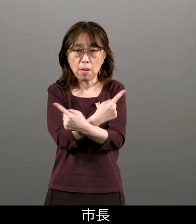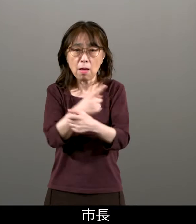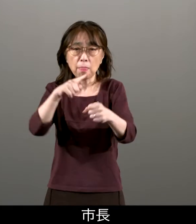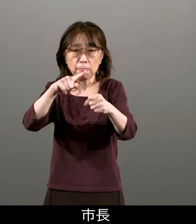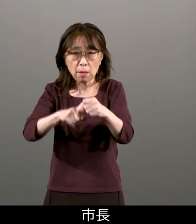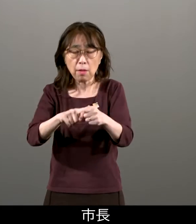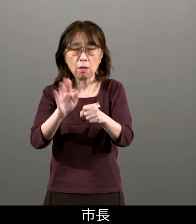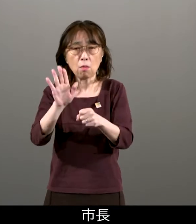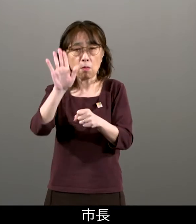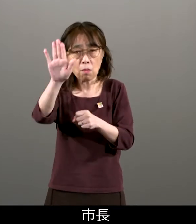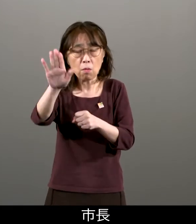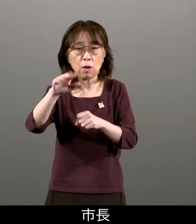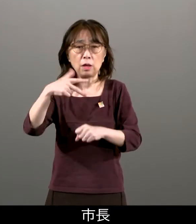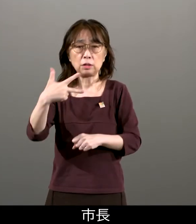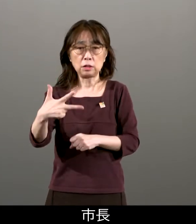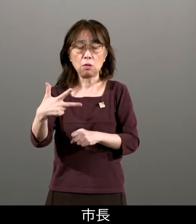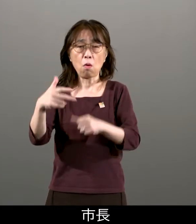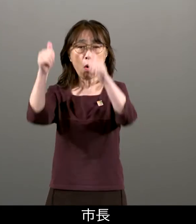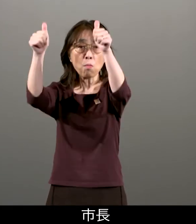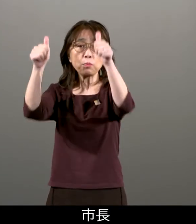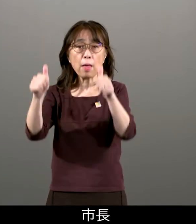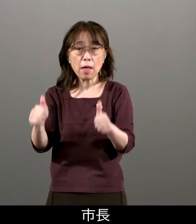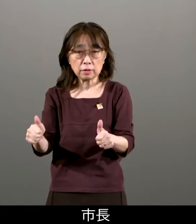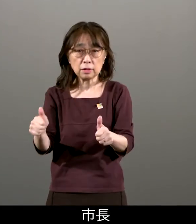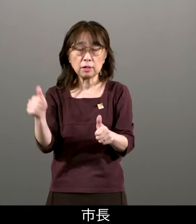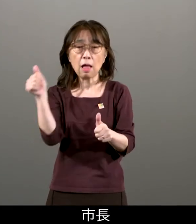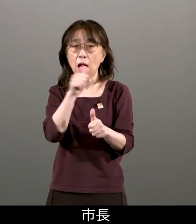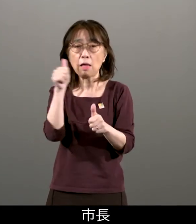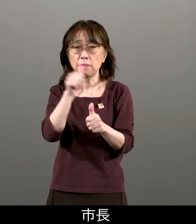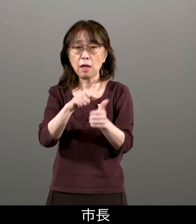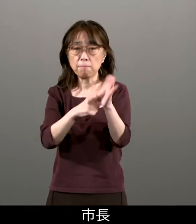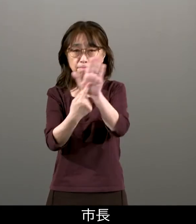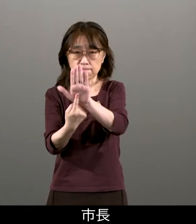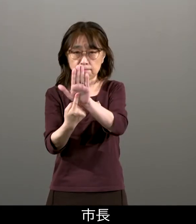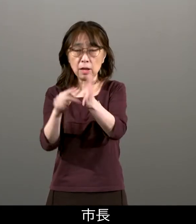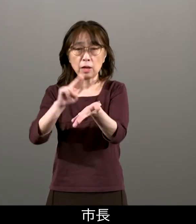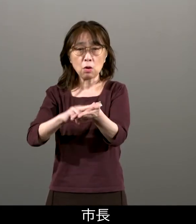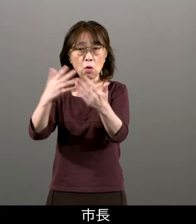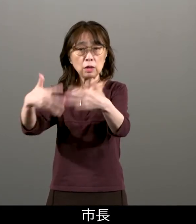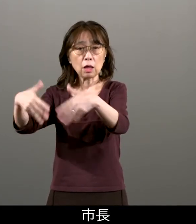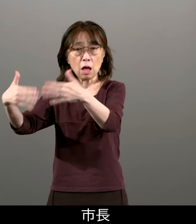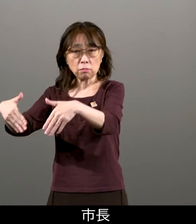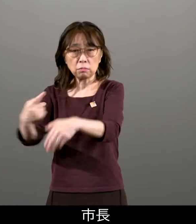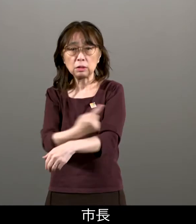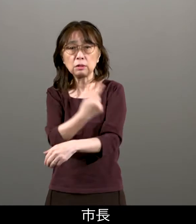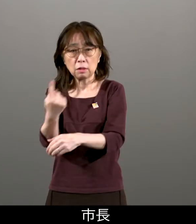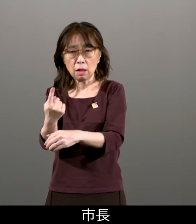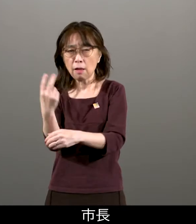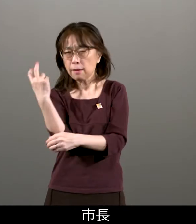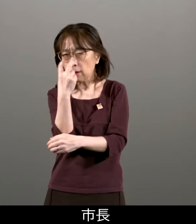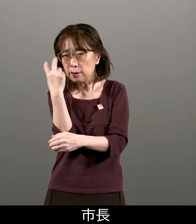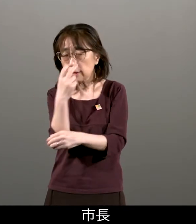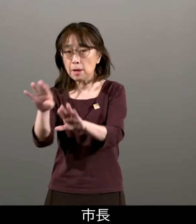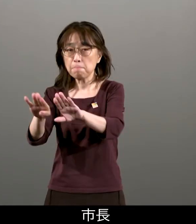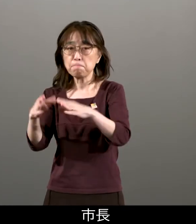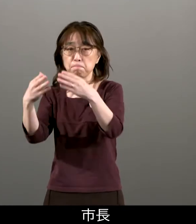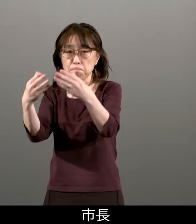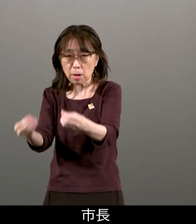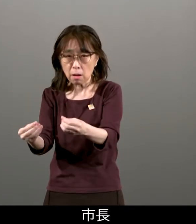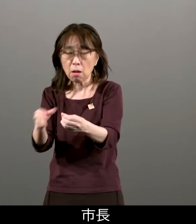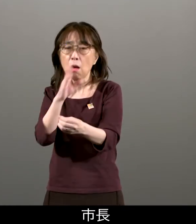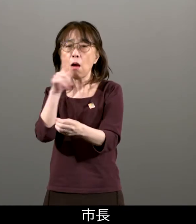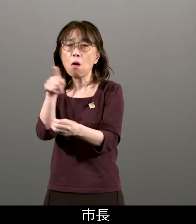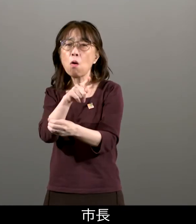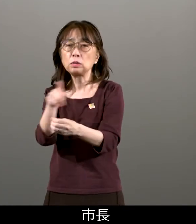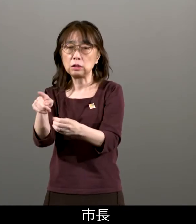今後は市のホームページでご案内をする医療機関などで検査を行った場合、本人が医療機関